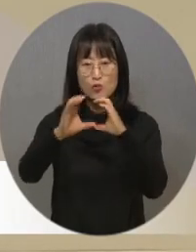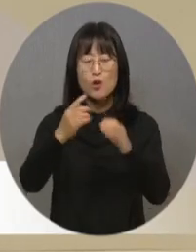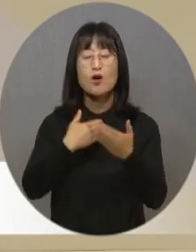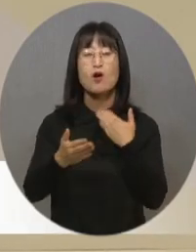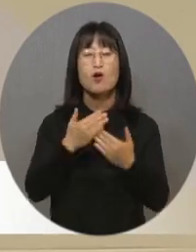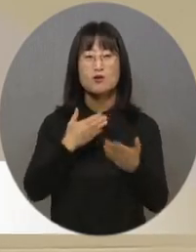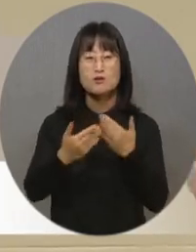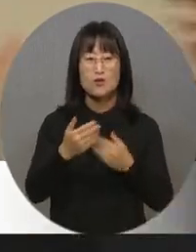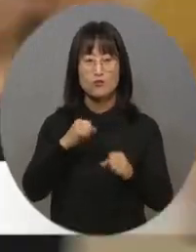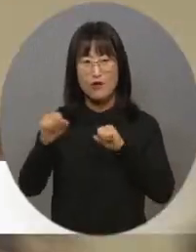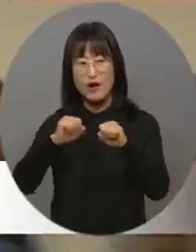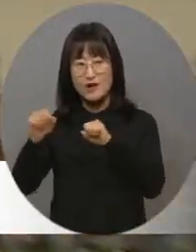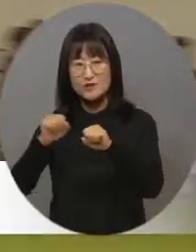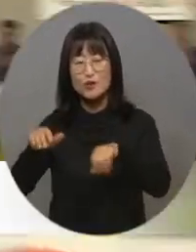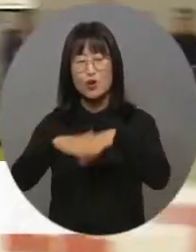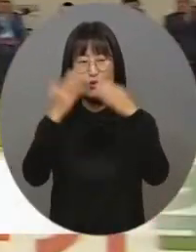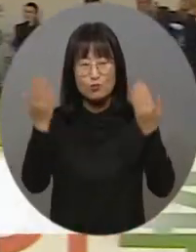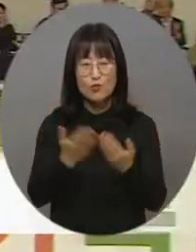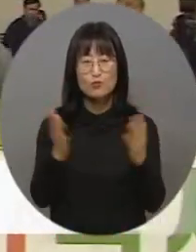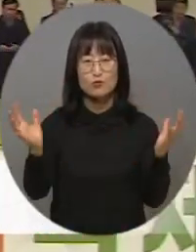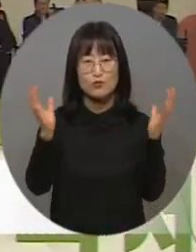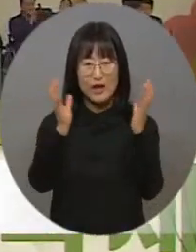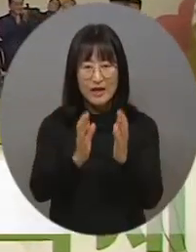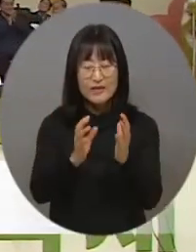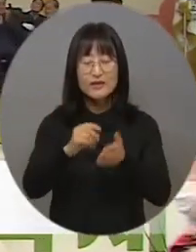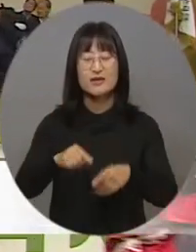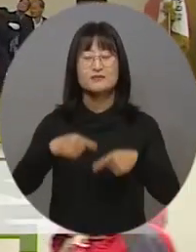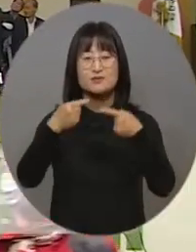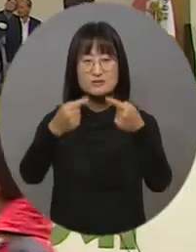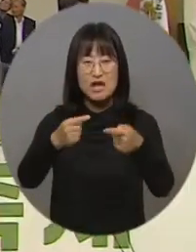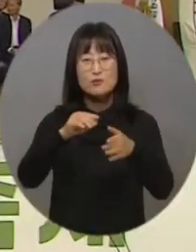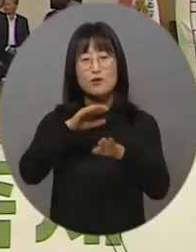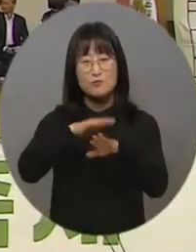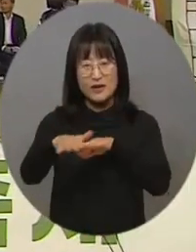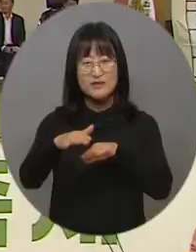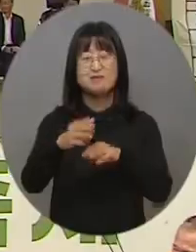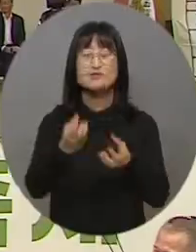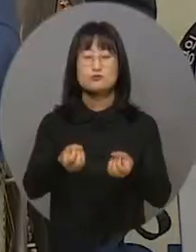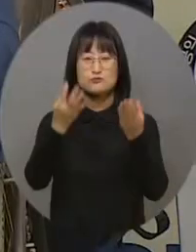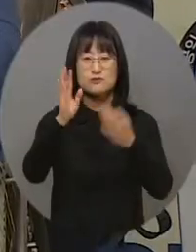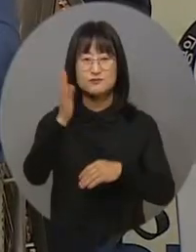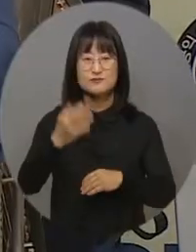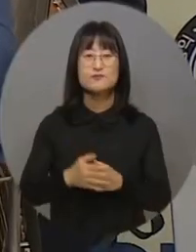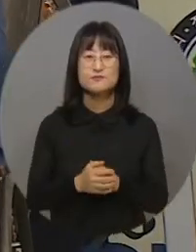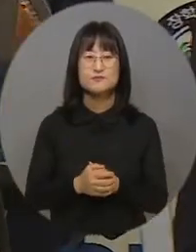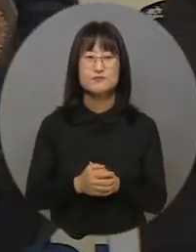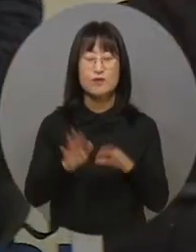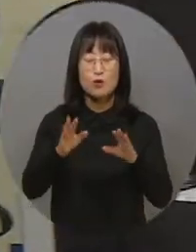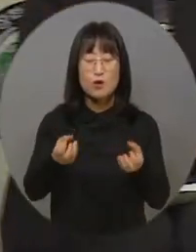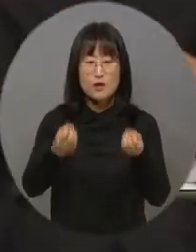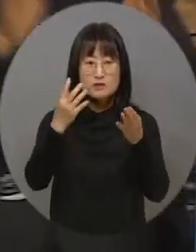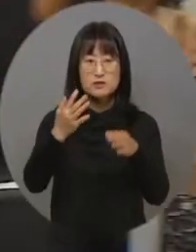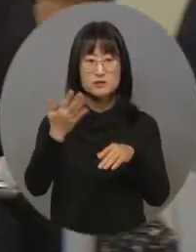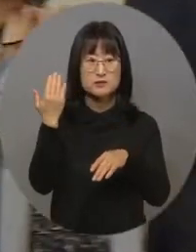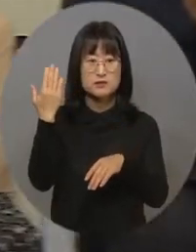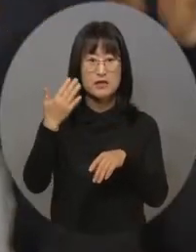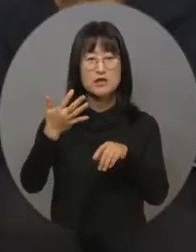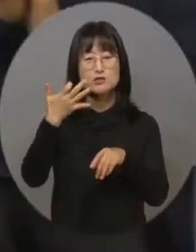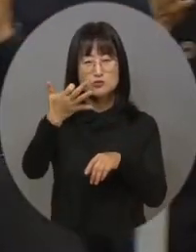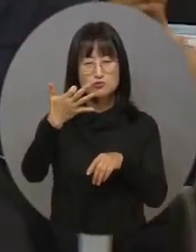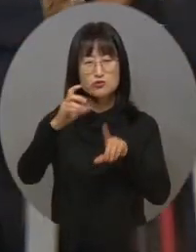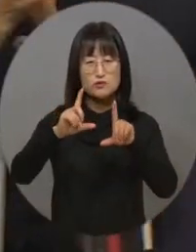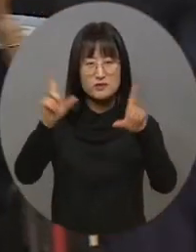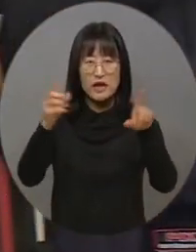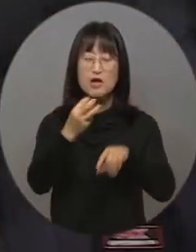등 모두가 함께하는 참여형 축제로 자리매김했습니다. 올해 행사는 지난 19일 서울